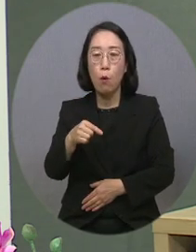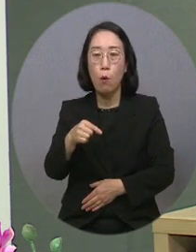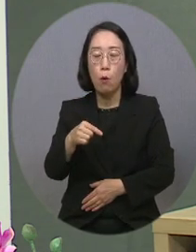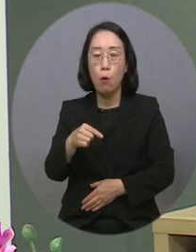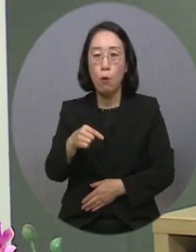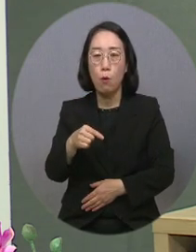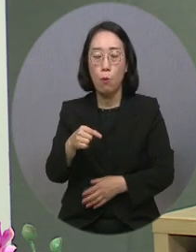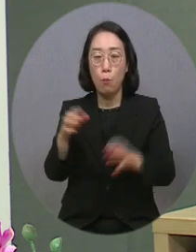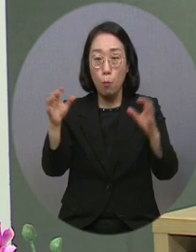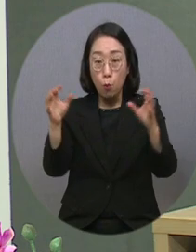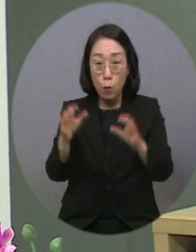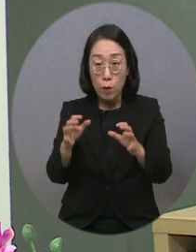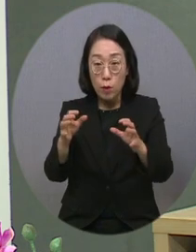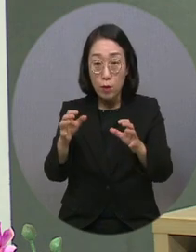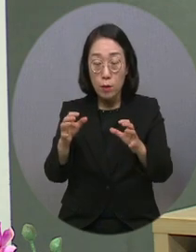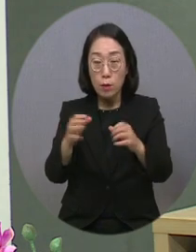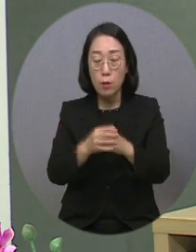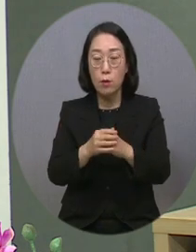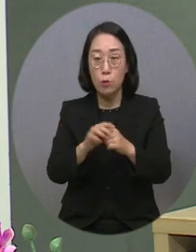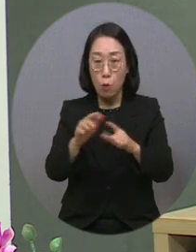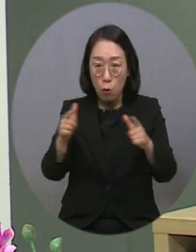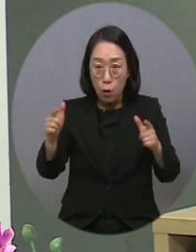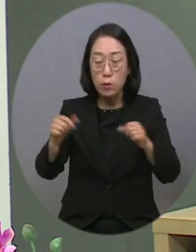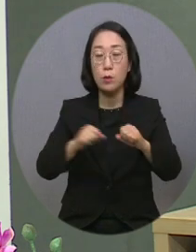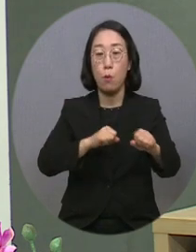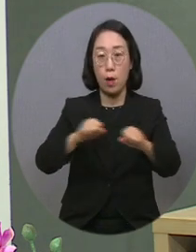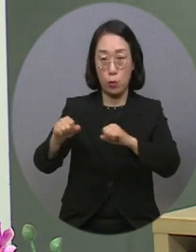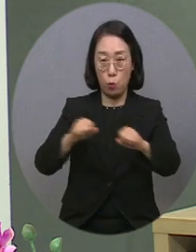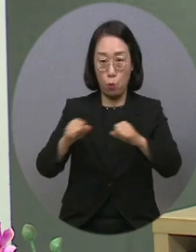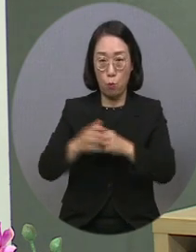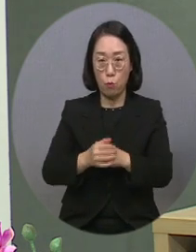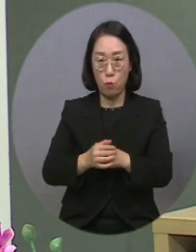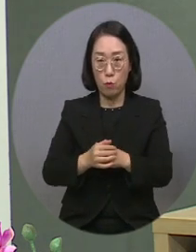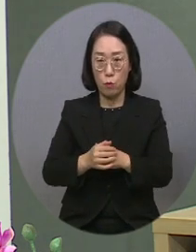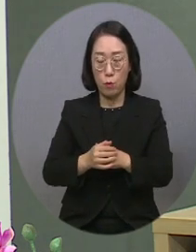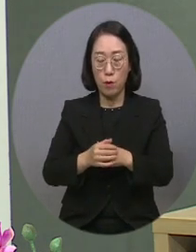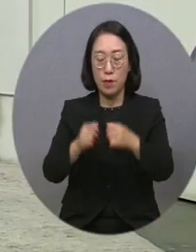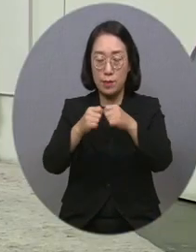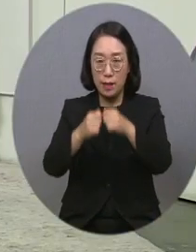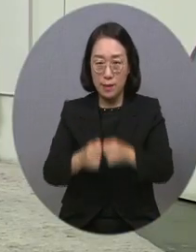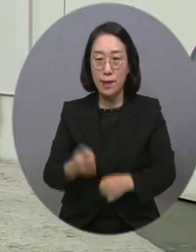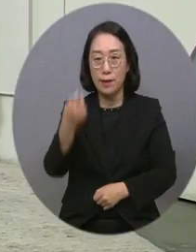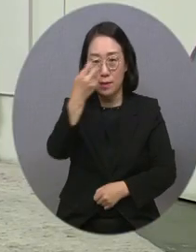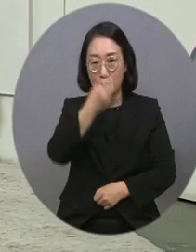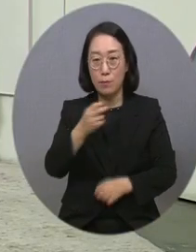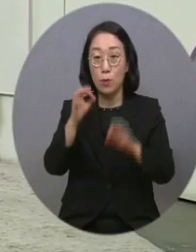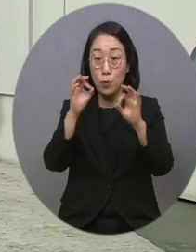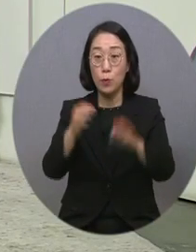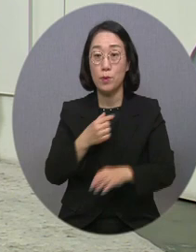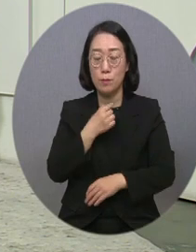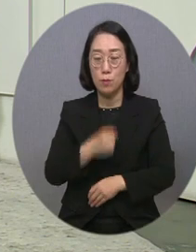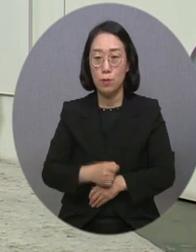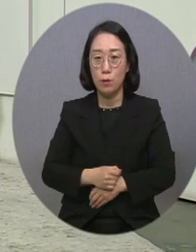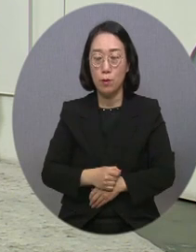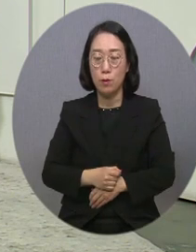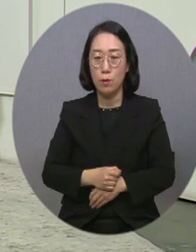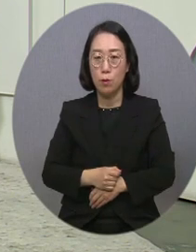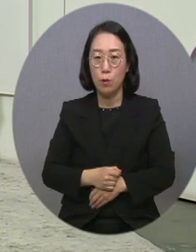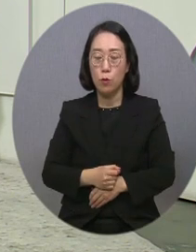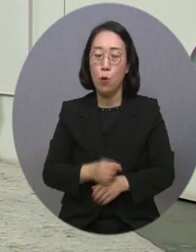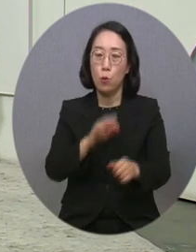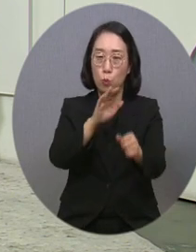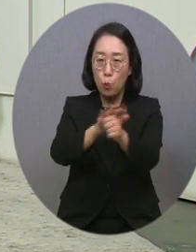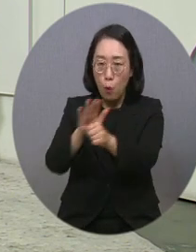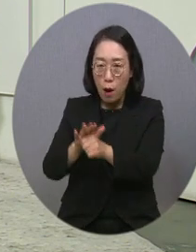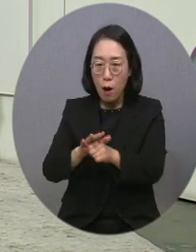단체가 그 동안에 해온 여러 가지 이제 실적 하나하나 이제 풀어가야 할 텐데 주로 어떤 활동을